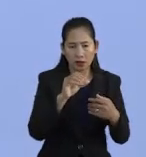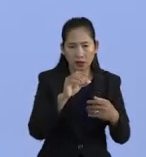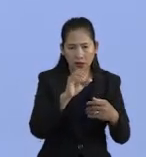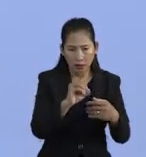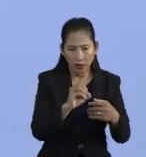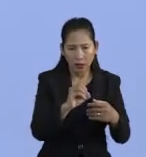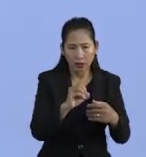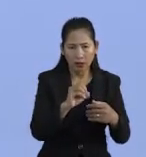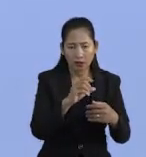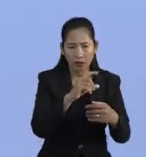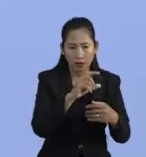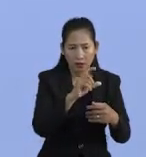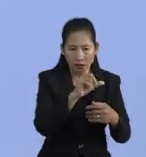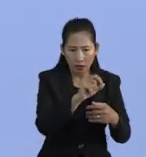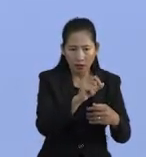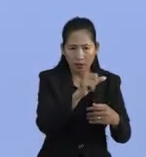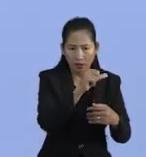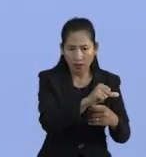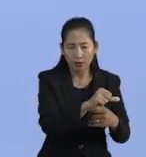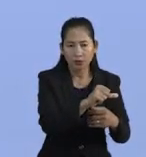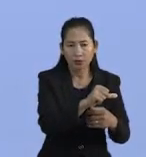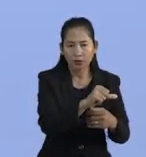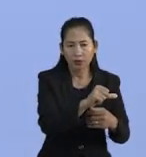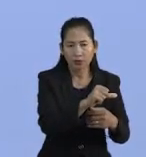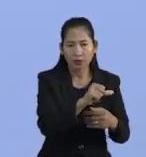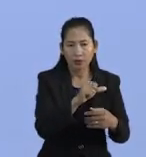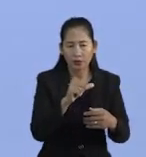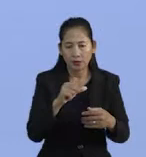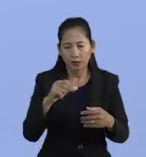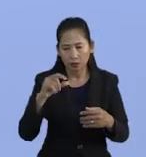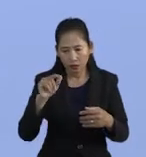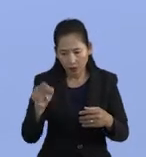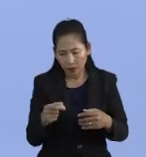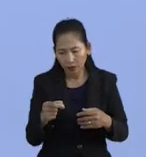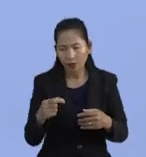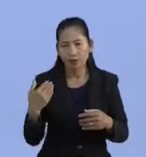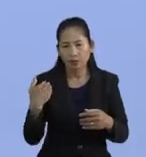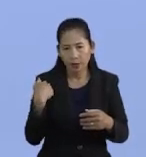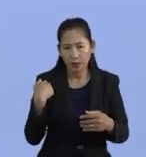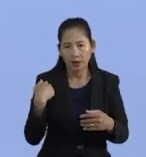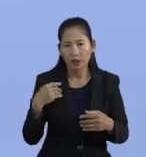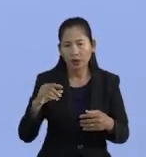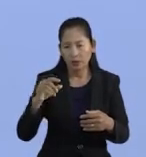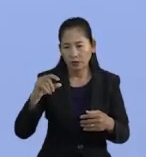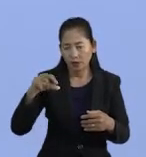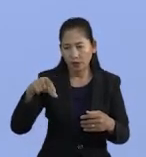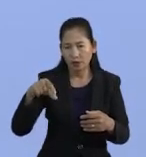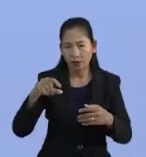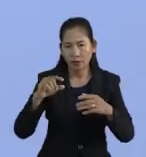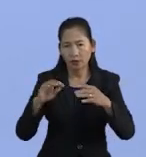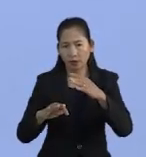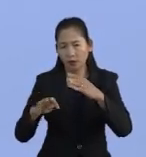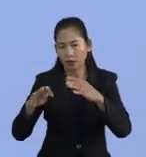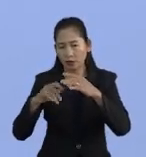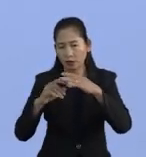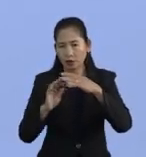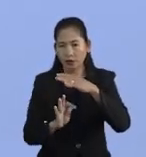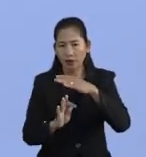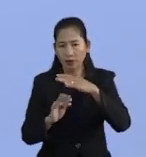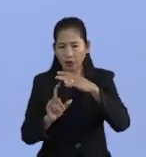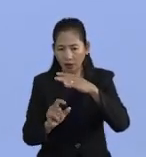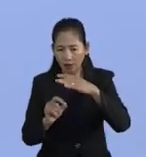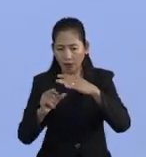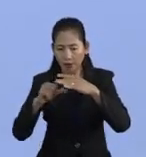tùng rìa, tùng đóp, tùng rời, ai, này tu tập hiện hàng này về miến, hiện đóp,